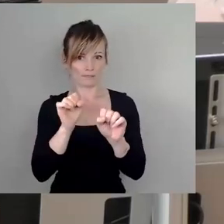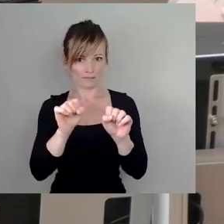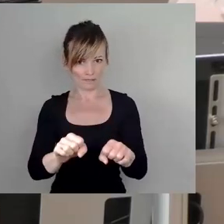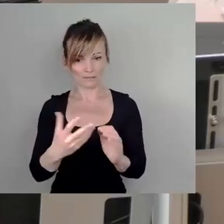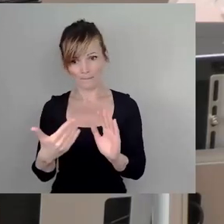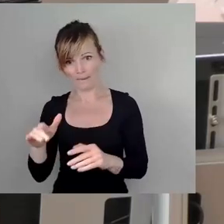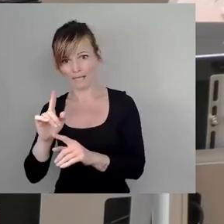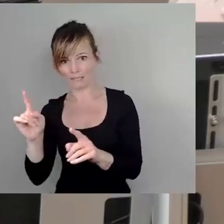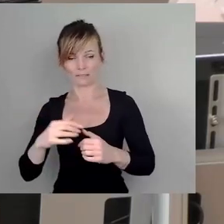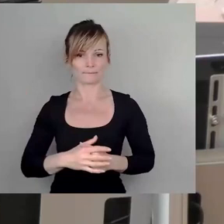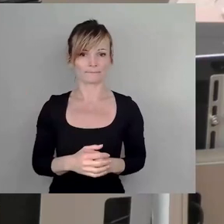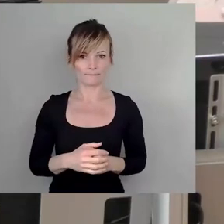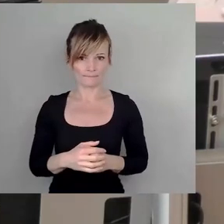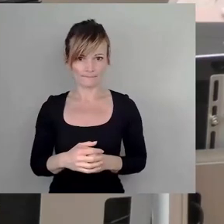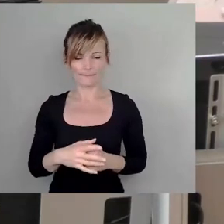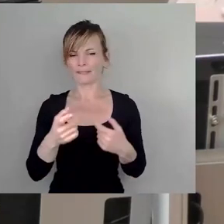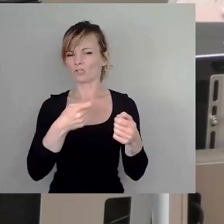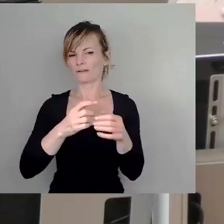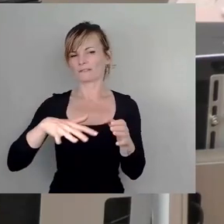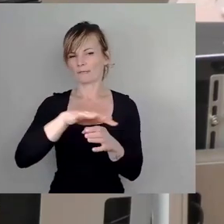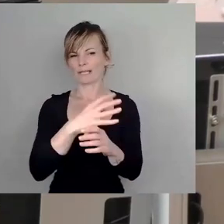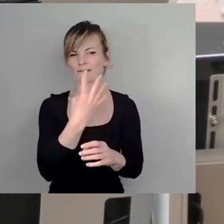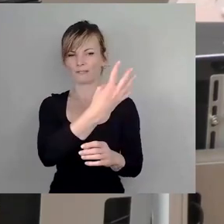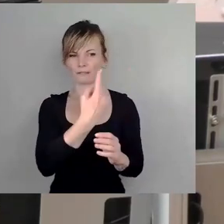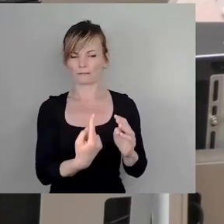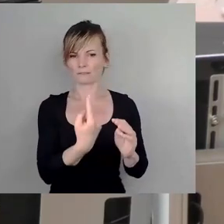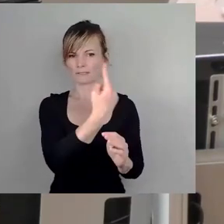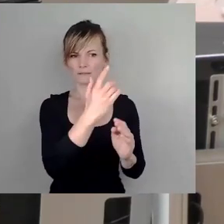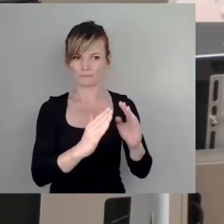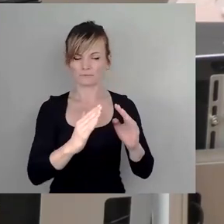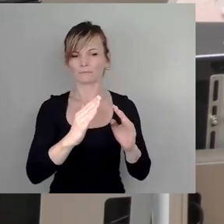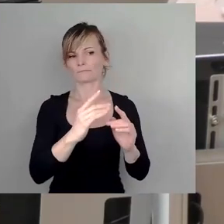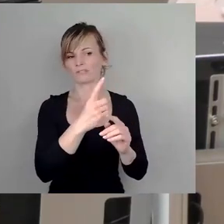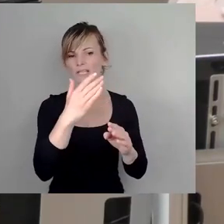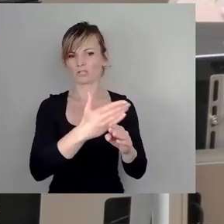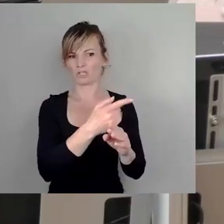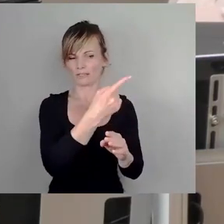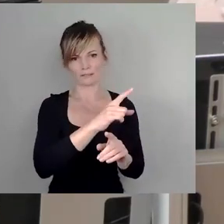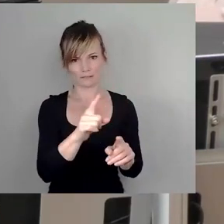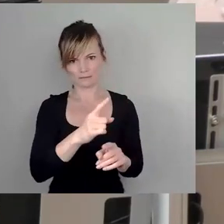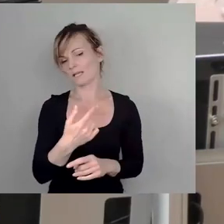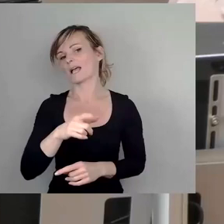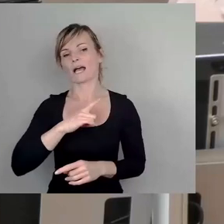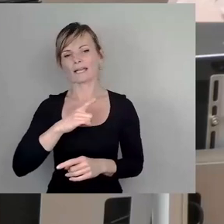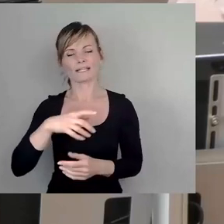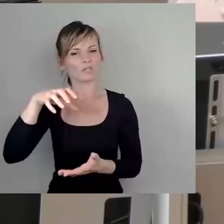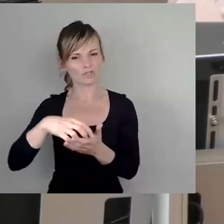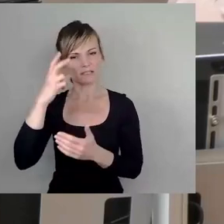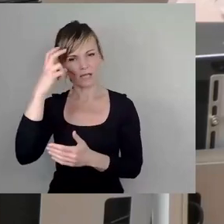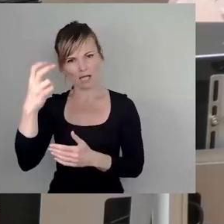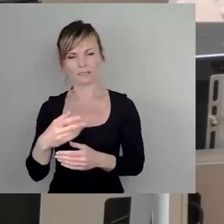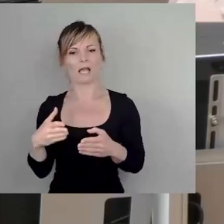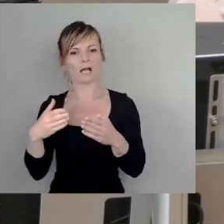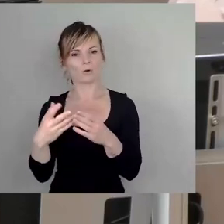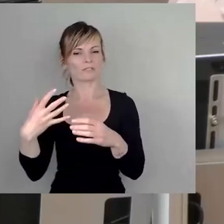nicht der Geschäftsbereich 4, sondern der Stadtrat. Genauer gesagt die sogenannten haushaltstragenden Fraktionen. Sie